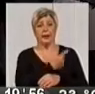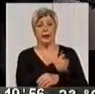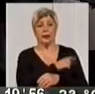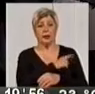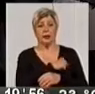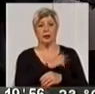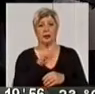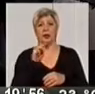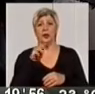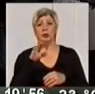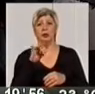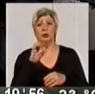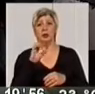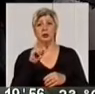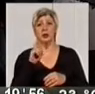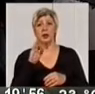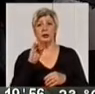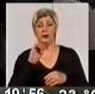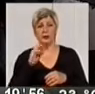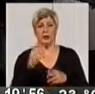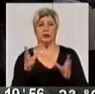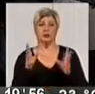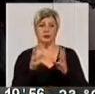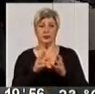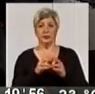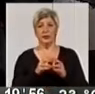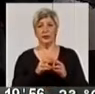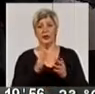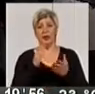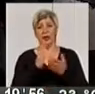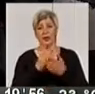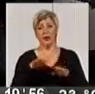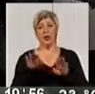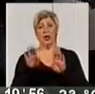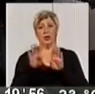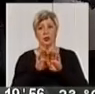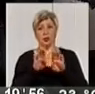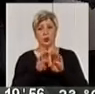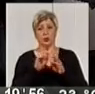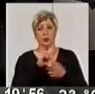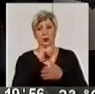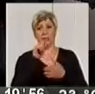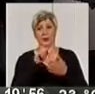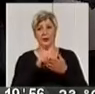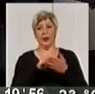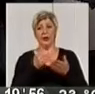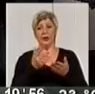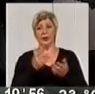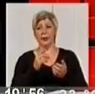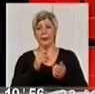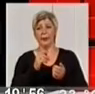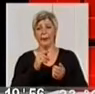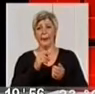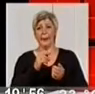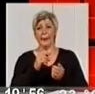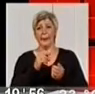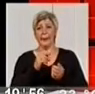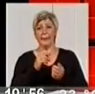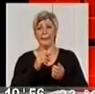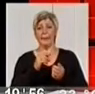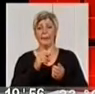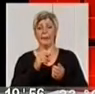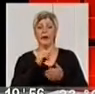місті Трускавець, так звана Козявка. Ну, є схоже запитання, я його озвучу, якщо є що додати. Добре. Олена